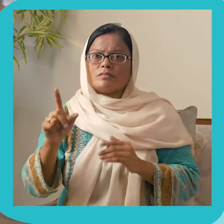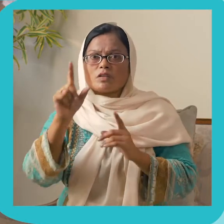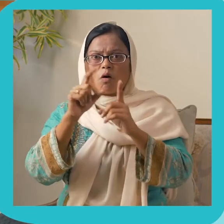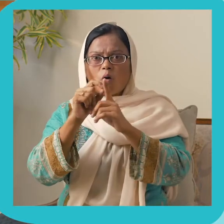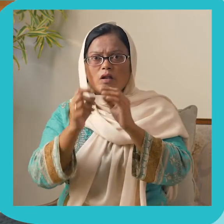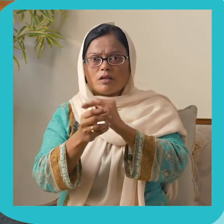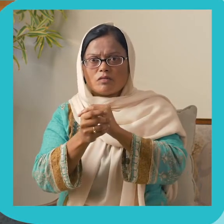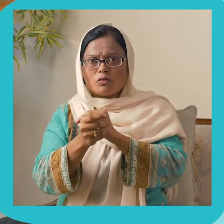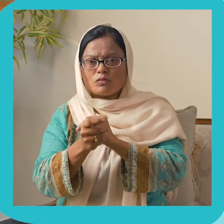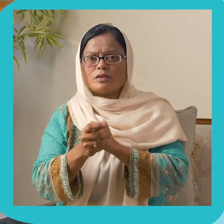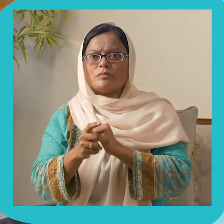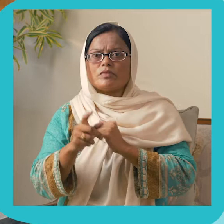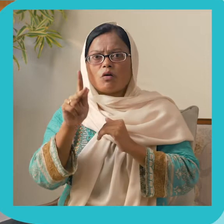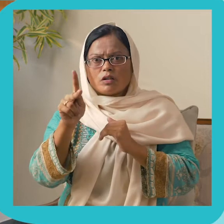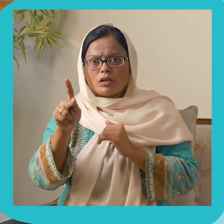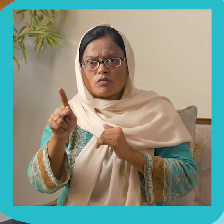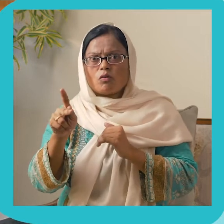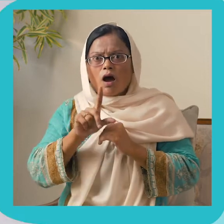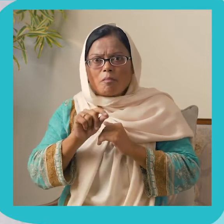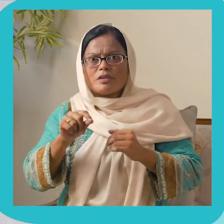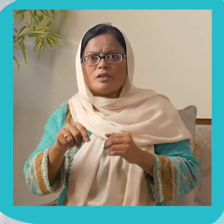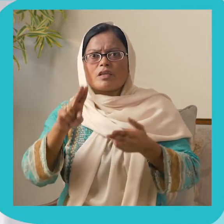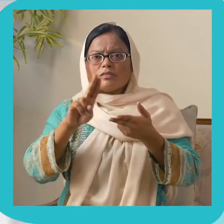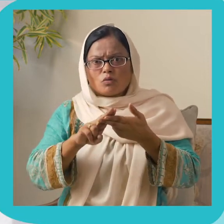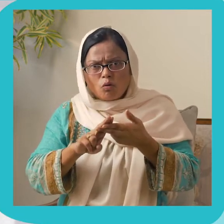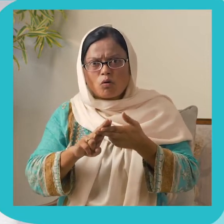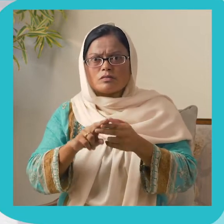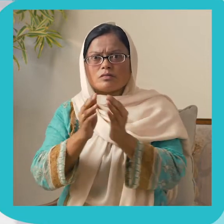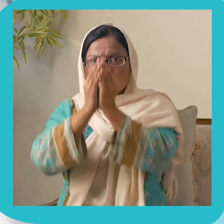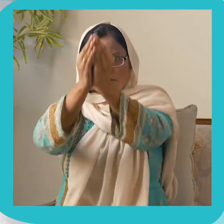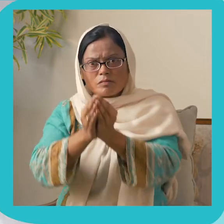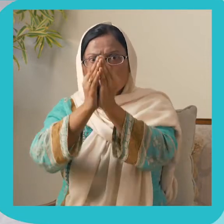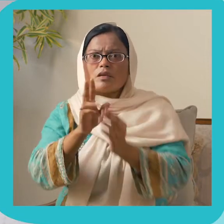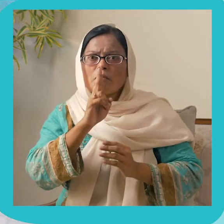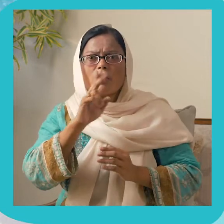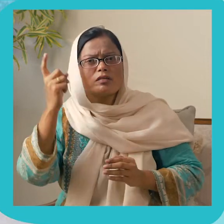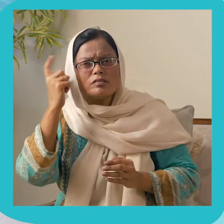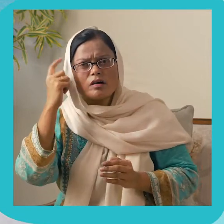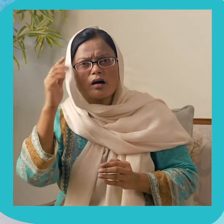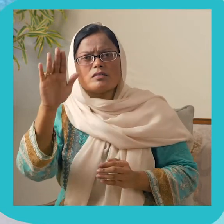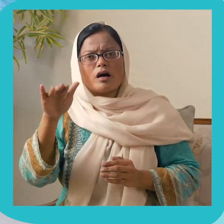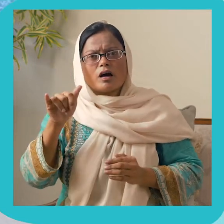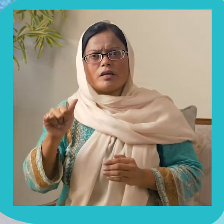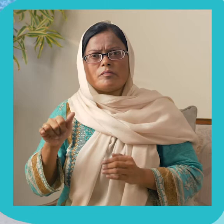आलम ग़ुनूदगी में ऑलिव को अपनी समंदरी दोस्त डॉल्फिन डिबी की बात याद आई।